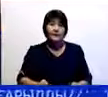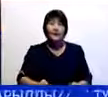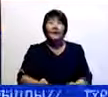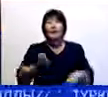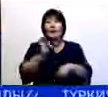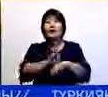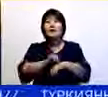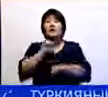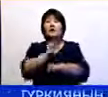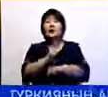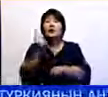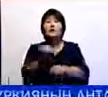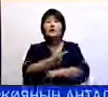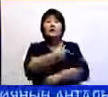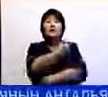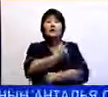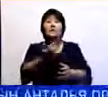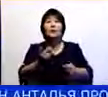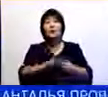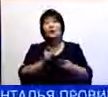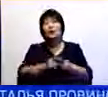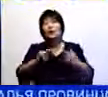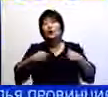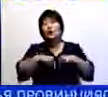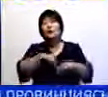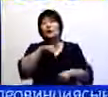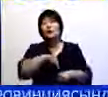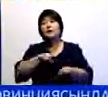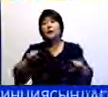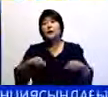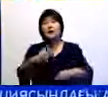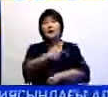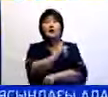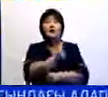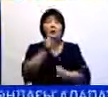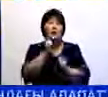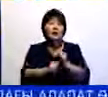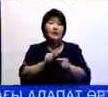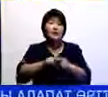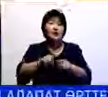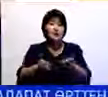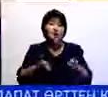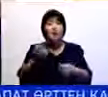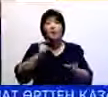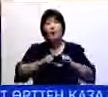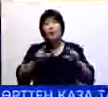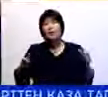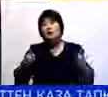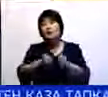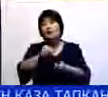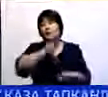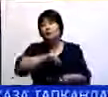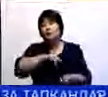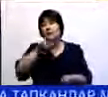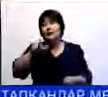Індетті тоқтатудың бірден бір жолы екпе алу. Сондықтан ұжымдық иммунитетті қалыптастырып, екпе алуды жылдамдату қажет. Бүгінде университет қабырғасында жұмыс